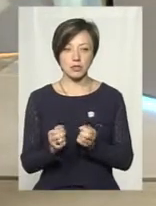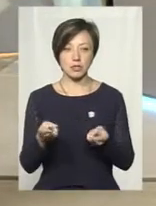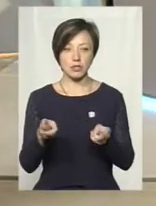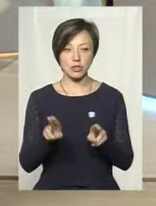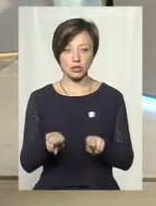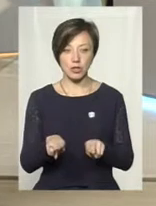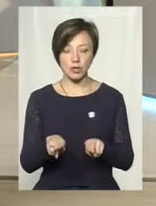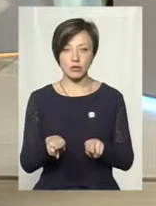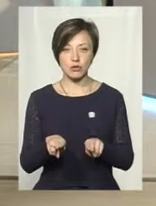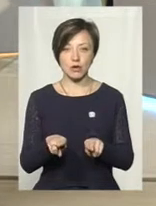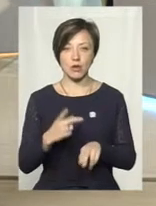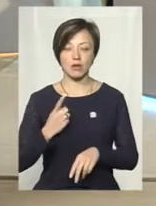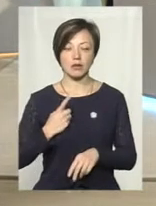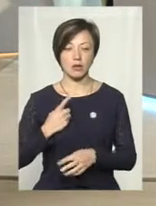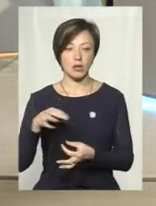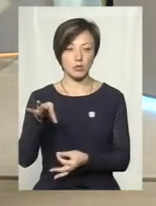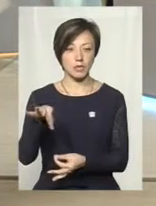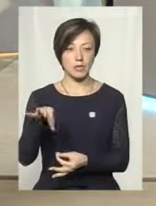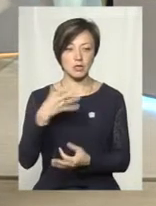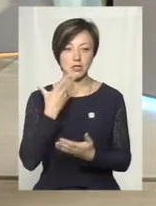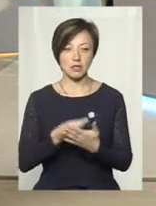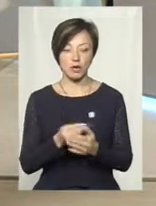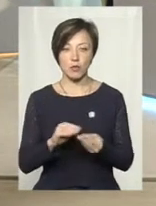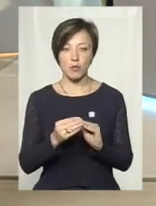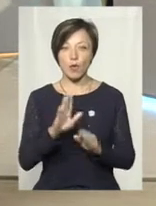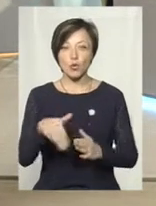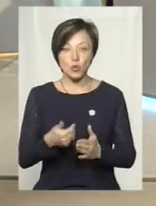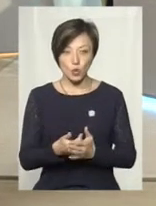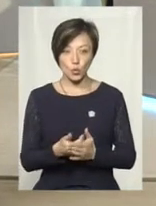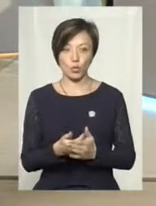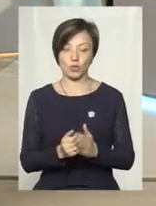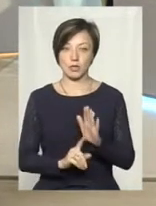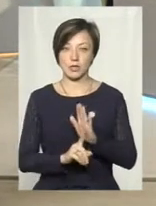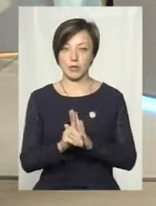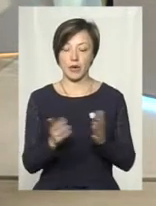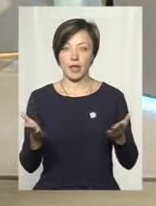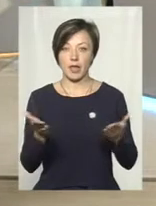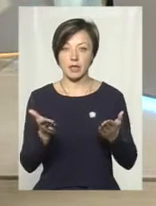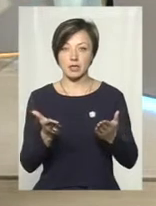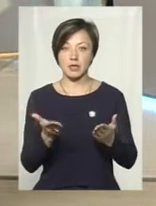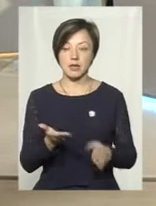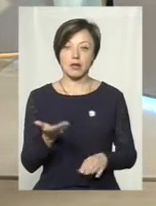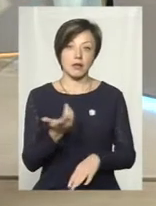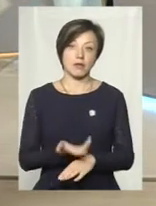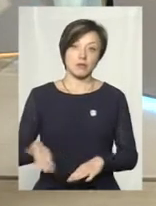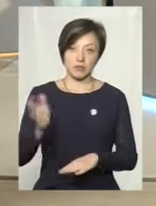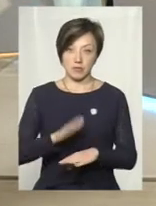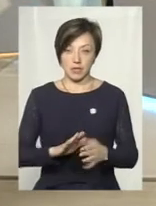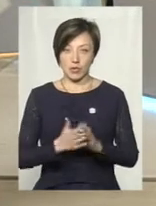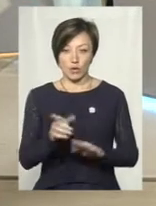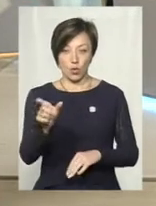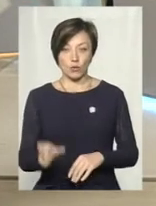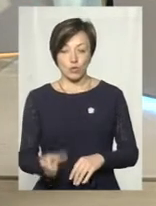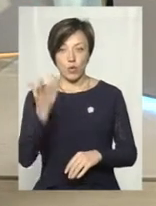залишаються вони наодинці своєю проблемою. До того часу, поки не наступає якась дуже критична ситуація в цієї особи,